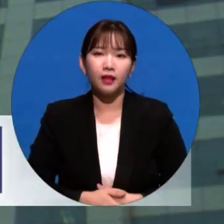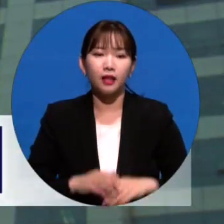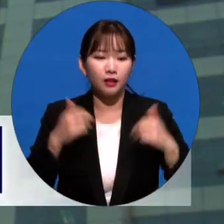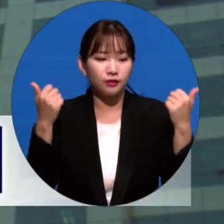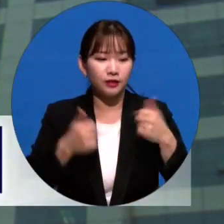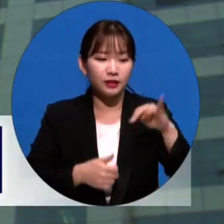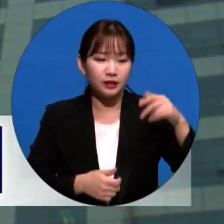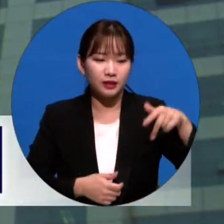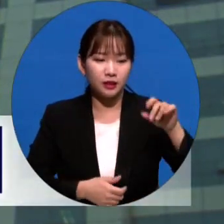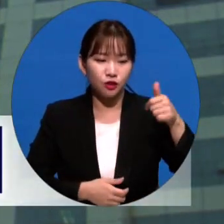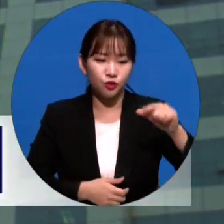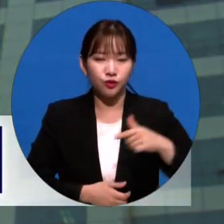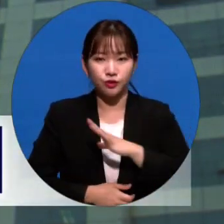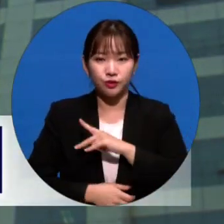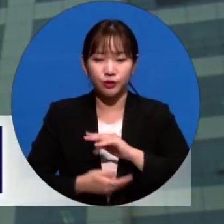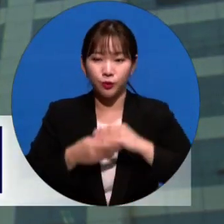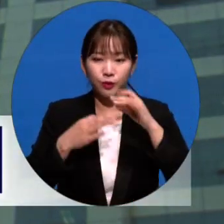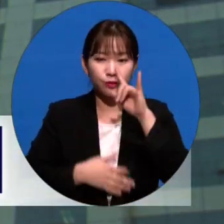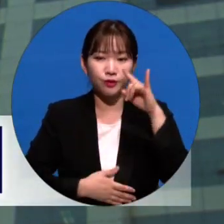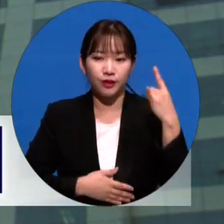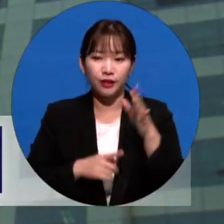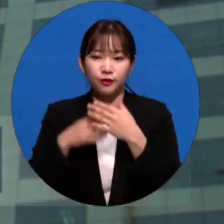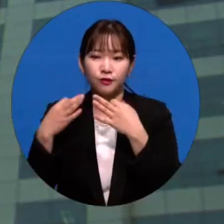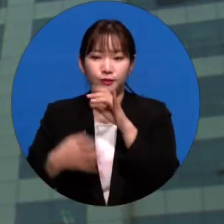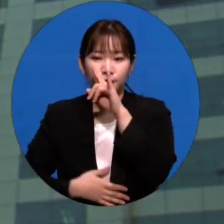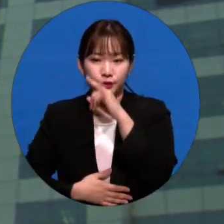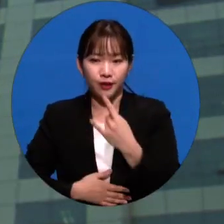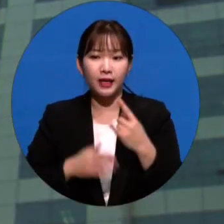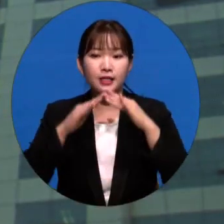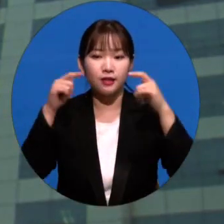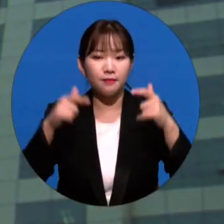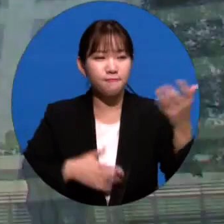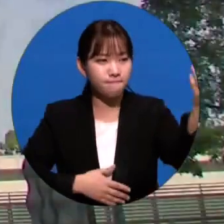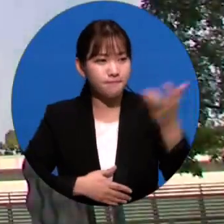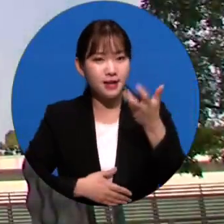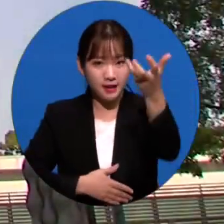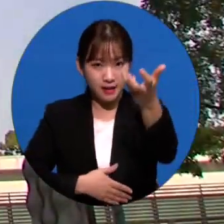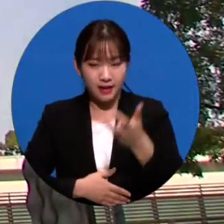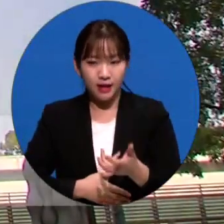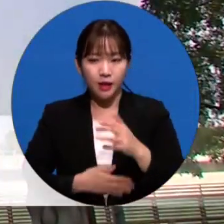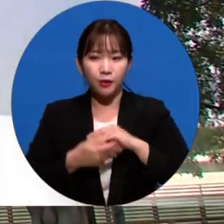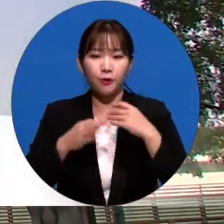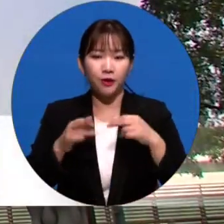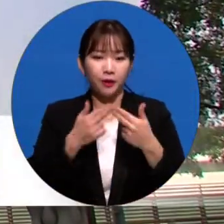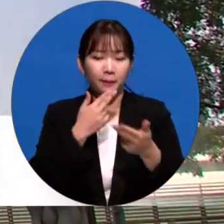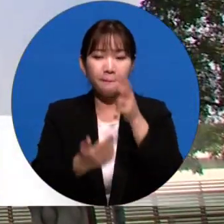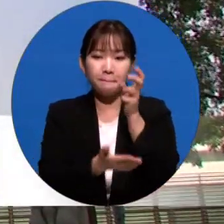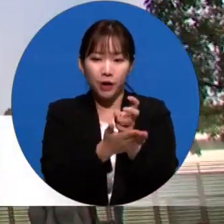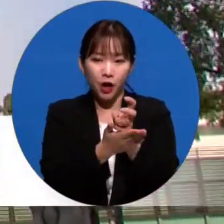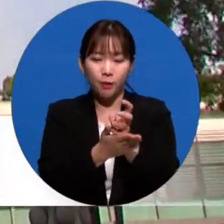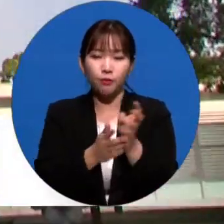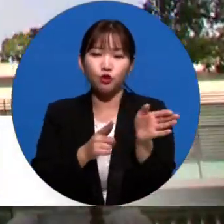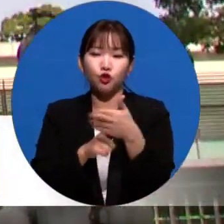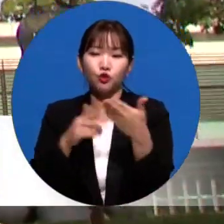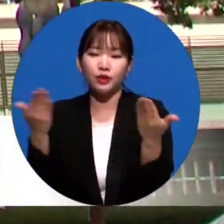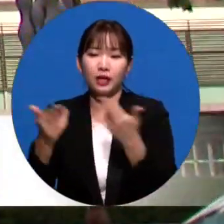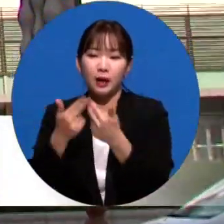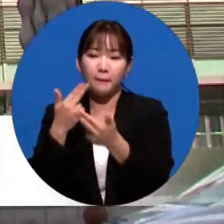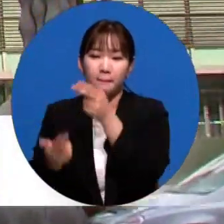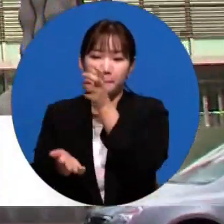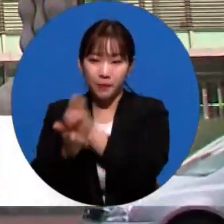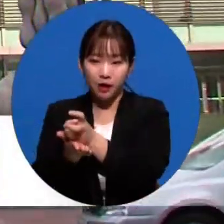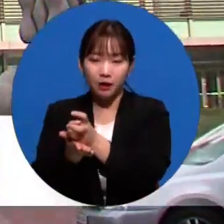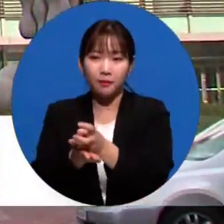국회 신정훈 의원은 농협중앙회와 수협중앙회를 전남으로 이전하는 농업협동조합법과